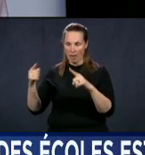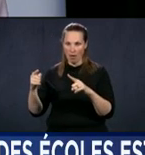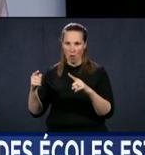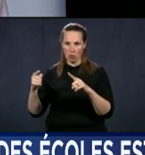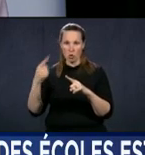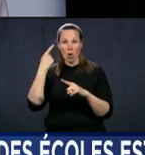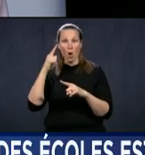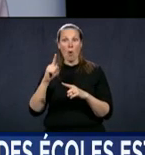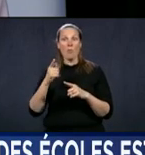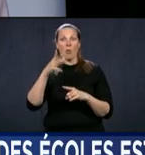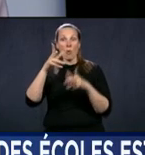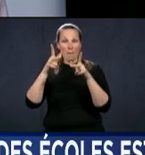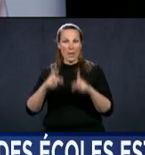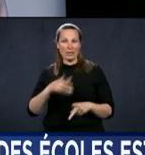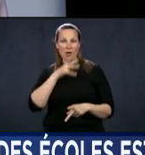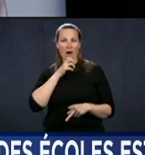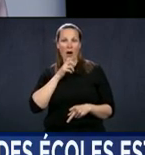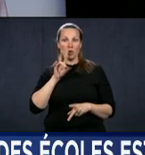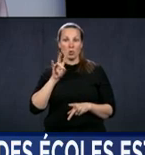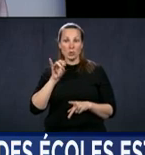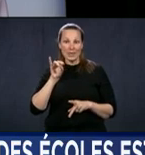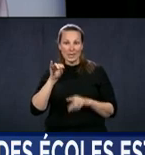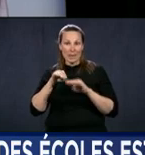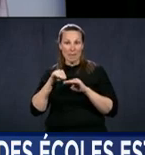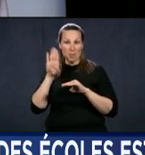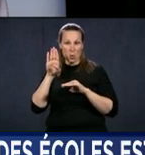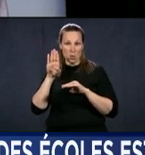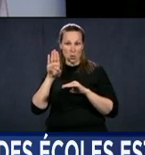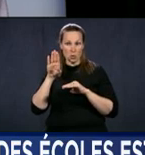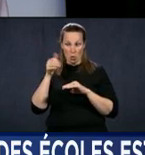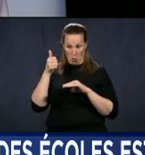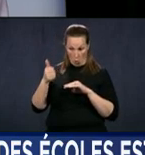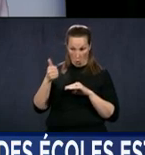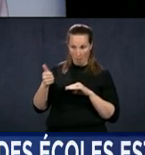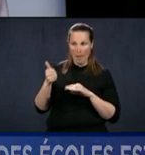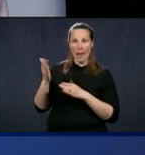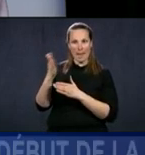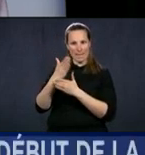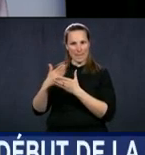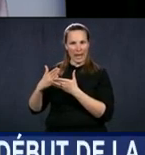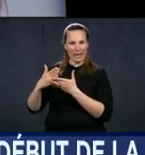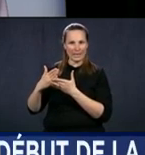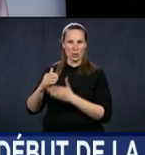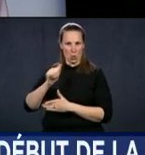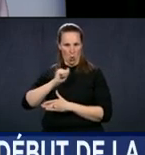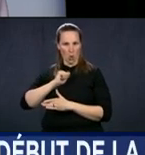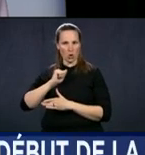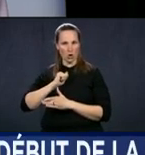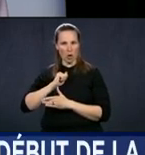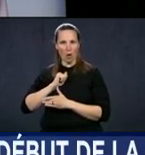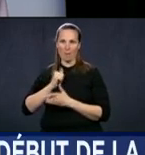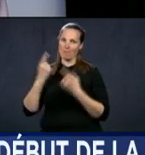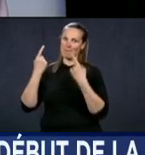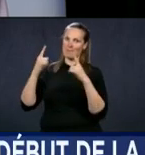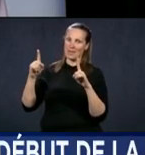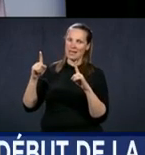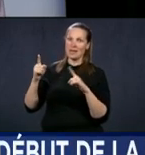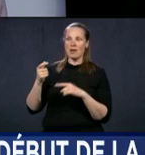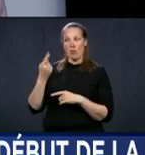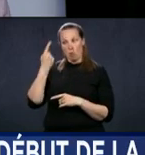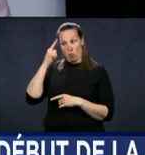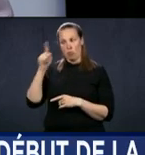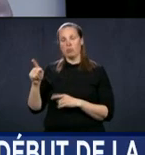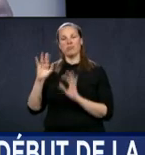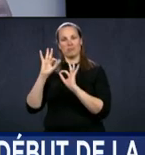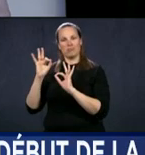assouplissements pour nos personnes de 70 ans et plus qui vont retrouver, elles aussi, une partie de leur liberté, de leur autonomie. Donc ça, ce sera sans doute bienvenu. Donc